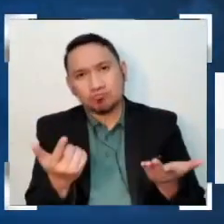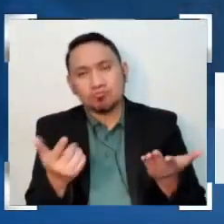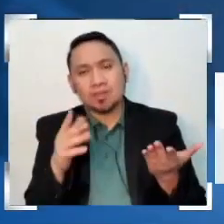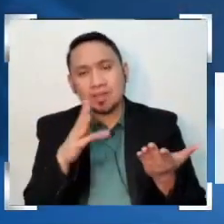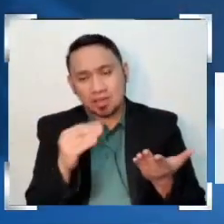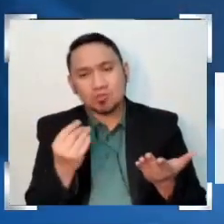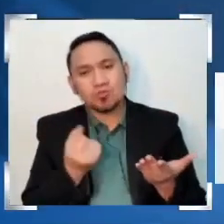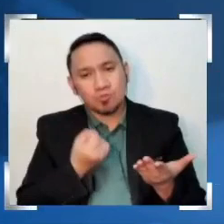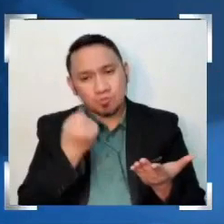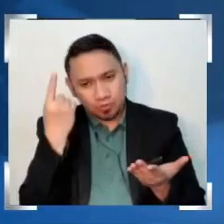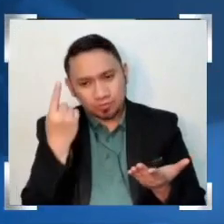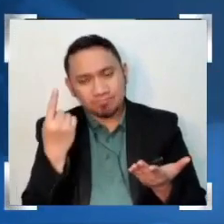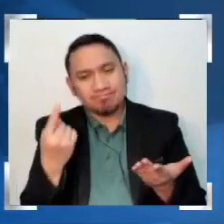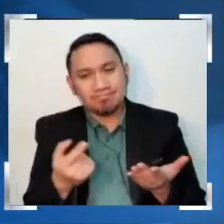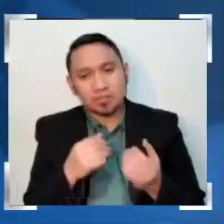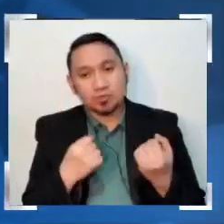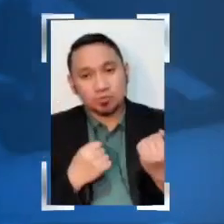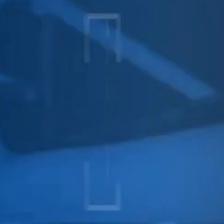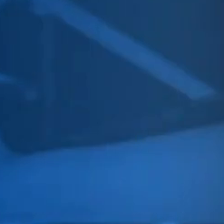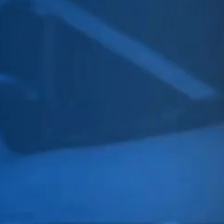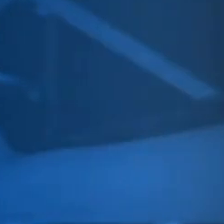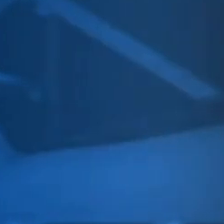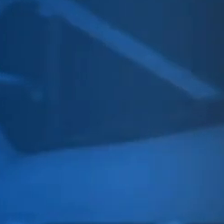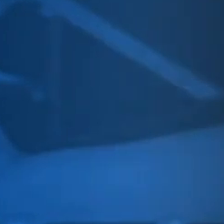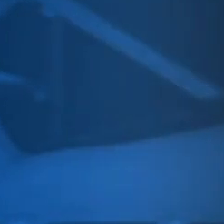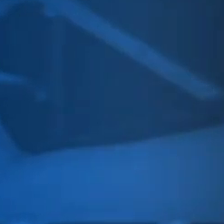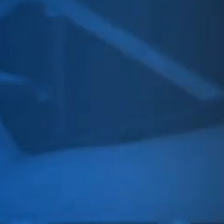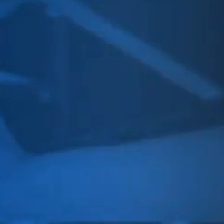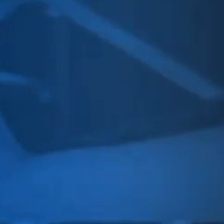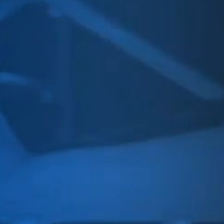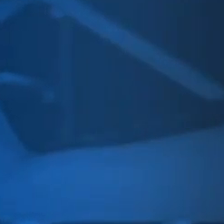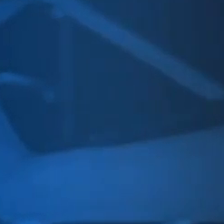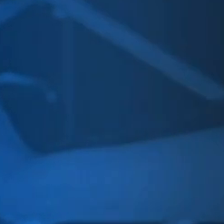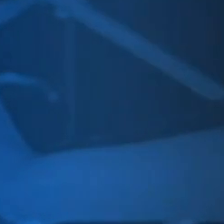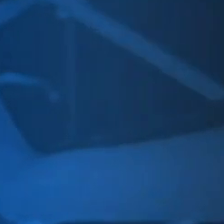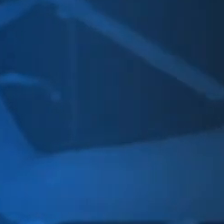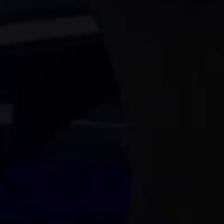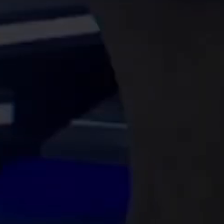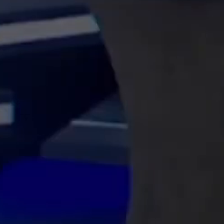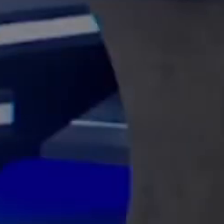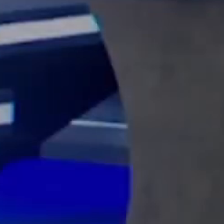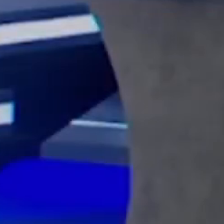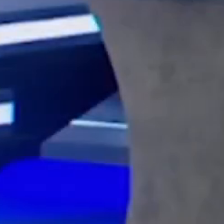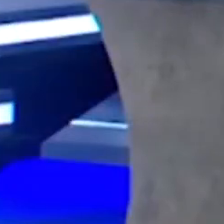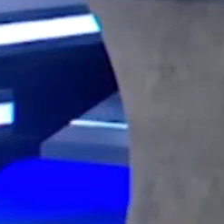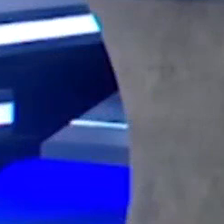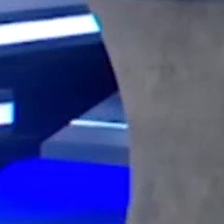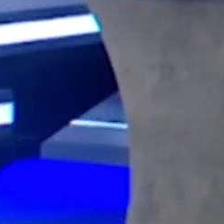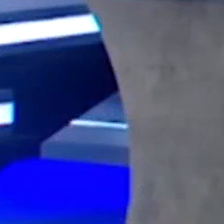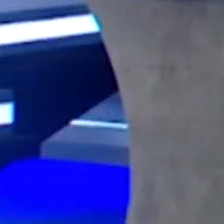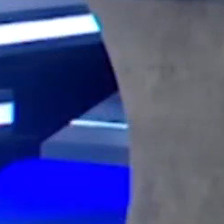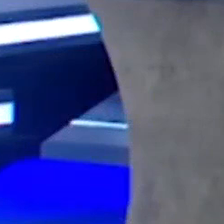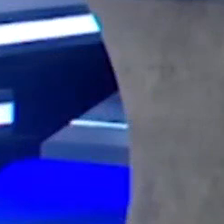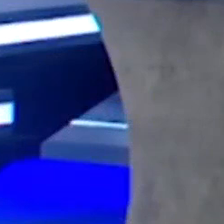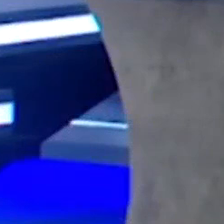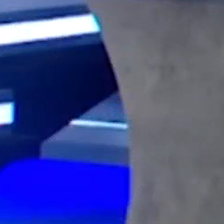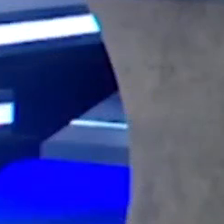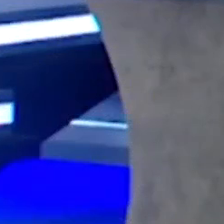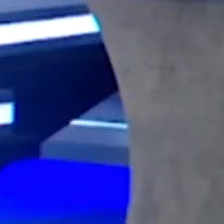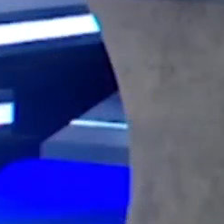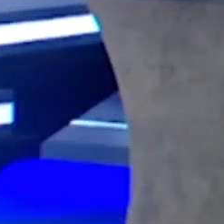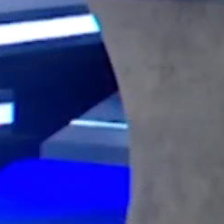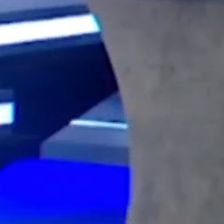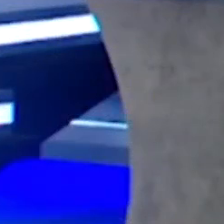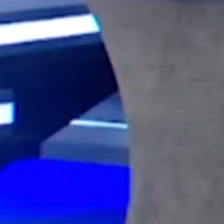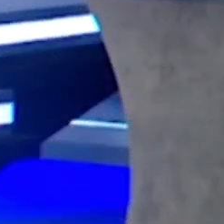suporta. Para sa GMA Integrated News, katatibay ng inyong saksi. Mga kaigaan, saksi ang unang pasok ng mga